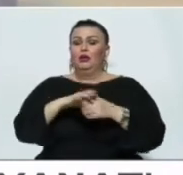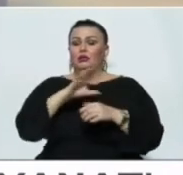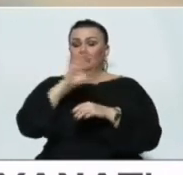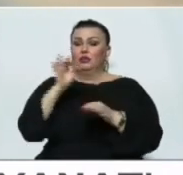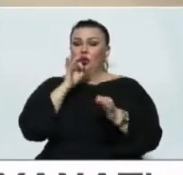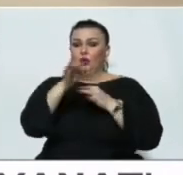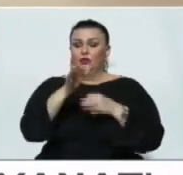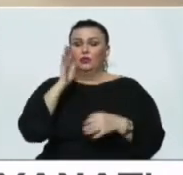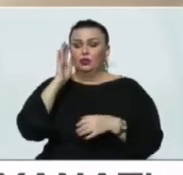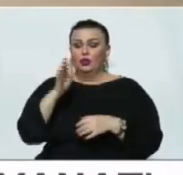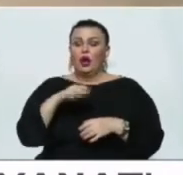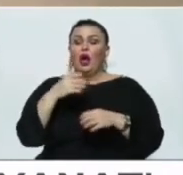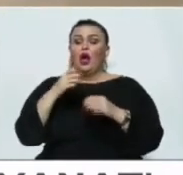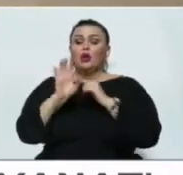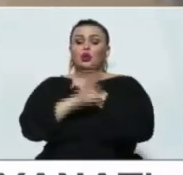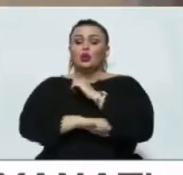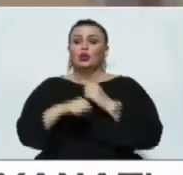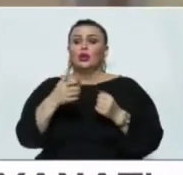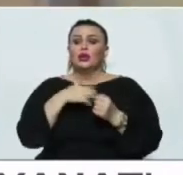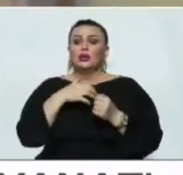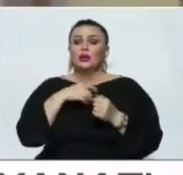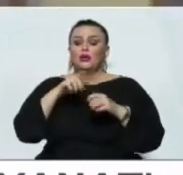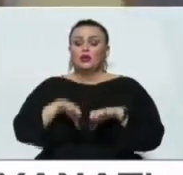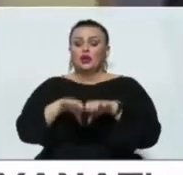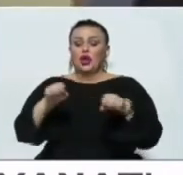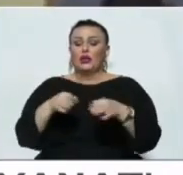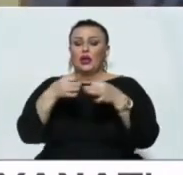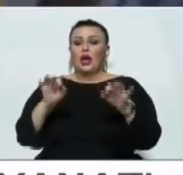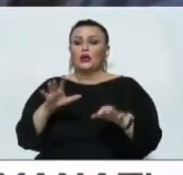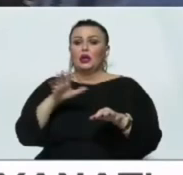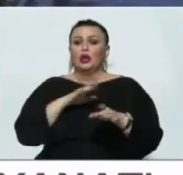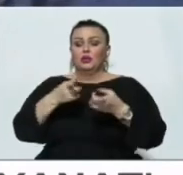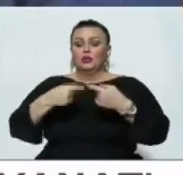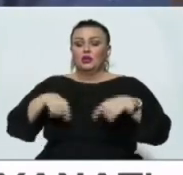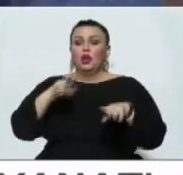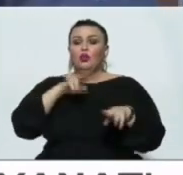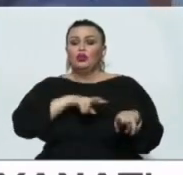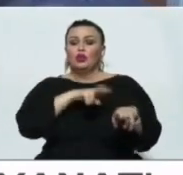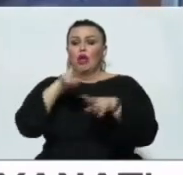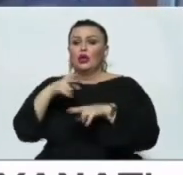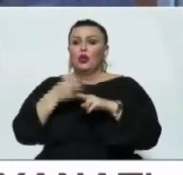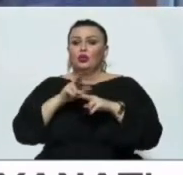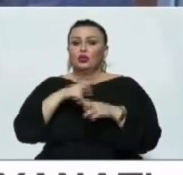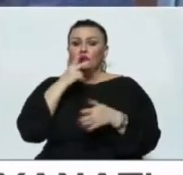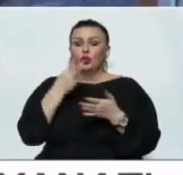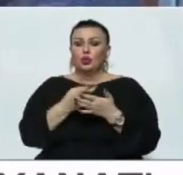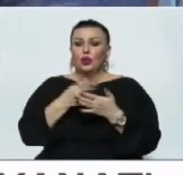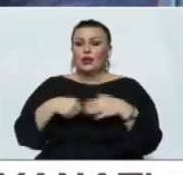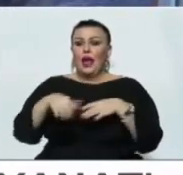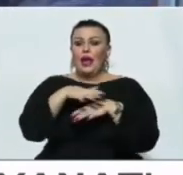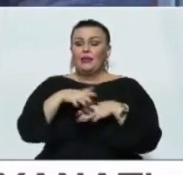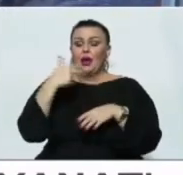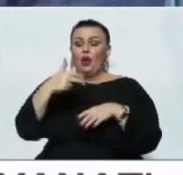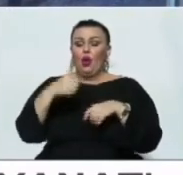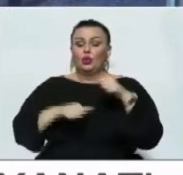Və Məryəm xanım, sonunda istəyirəm. İşğaldan azad edilmiş ərazilərdə müşahidələrimiz onu göstərdi ki, ermənilər bu 30